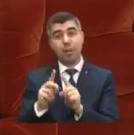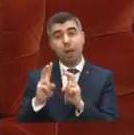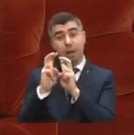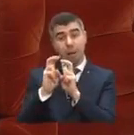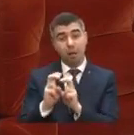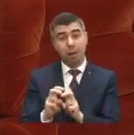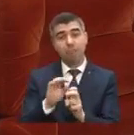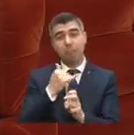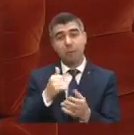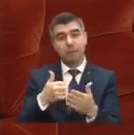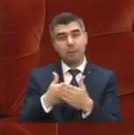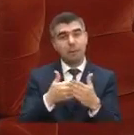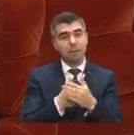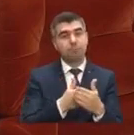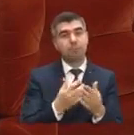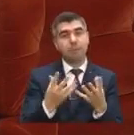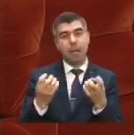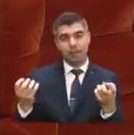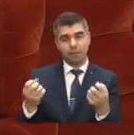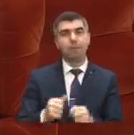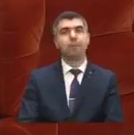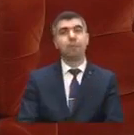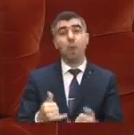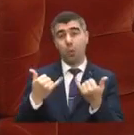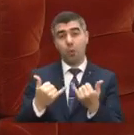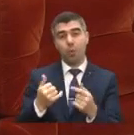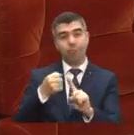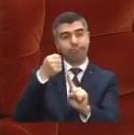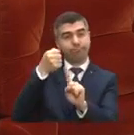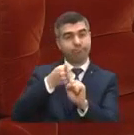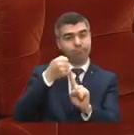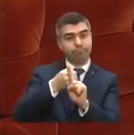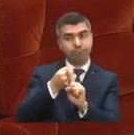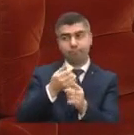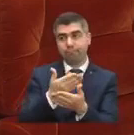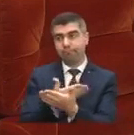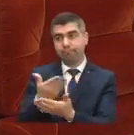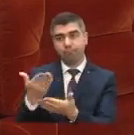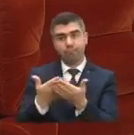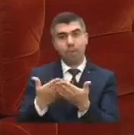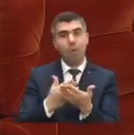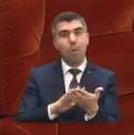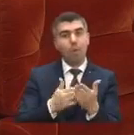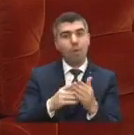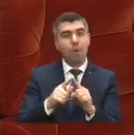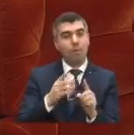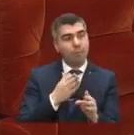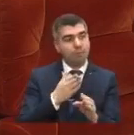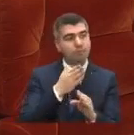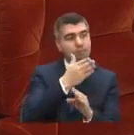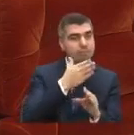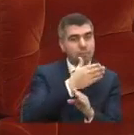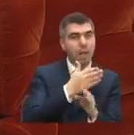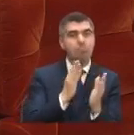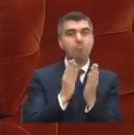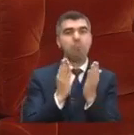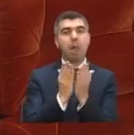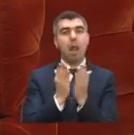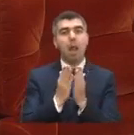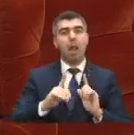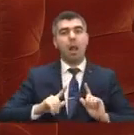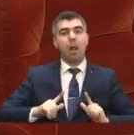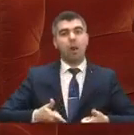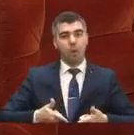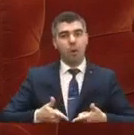ركائز ديال الاشتغال، وتنحاولوا اليوم نمشيو نحو المدرسة، إذا تربية النشء، نمشيو نحو